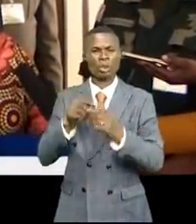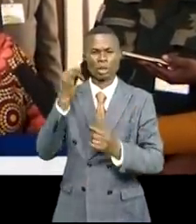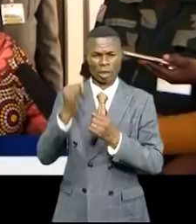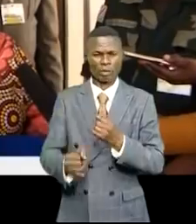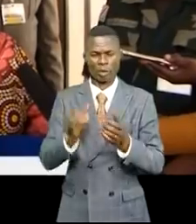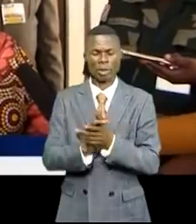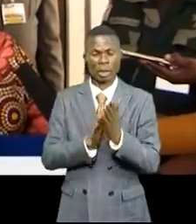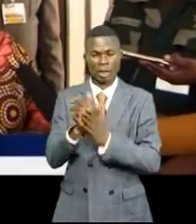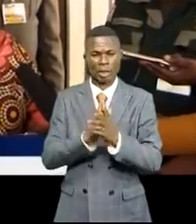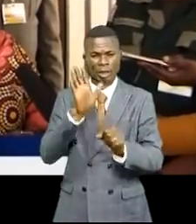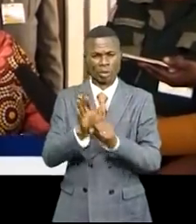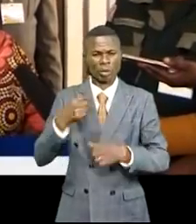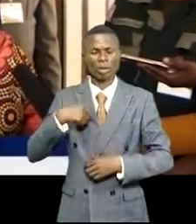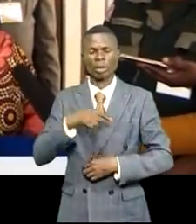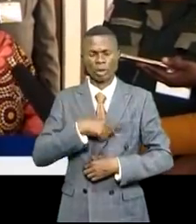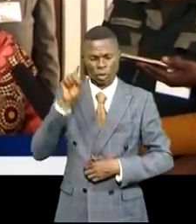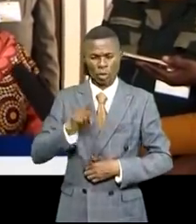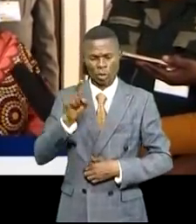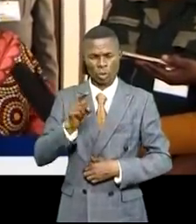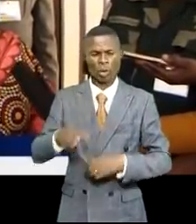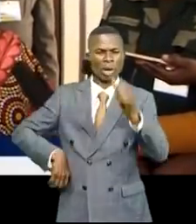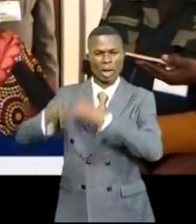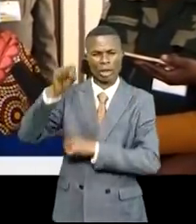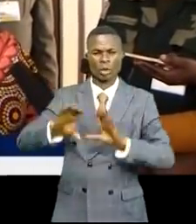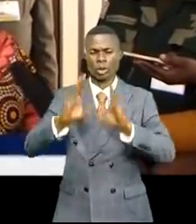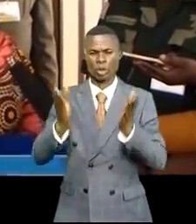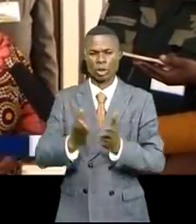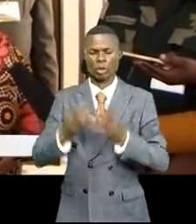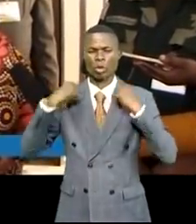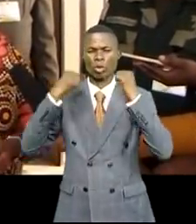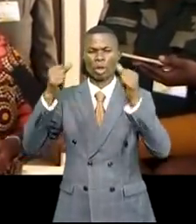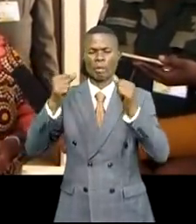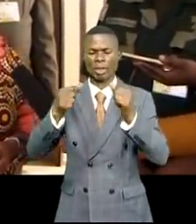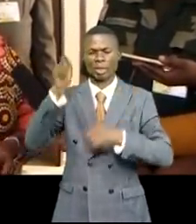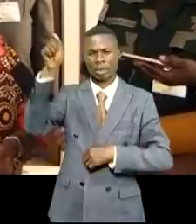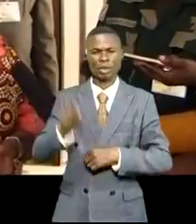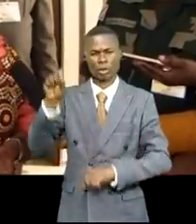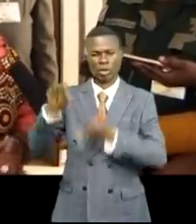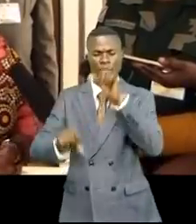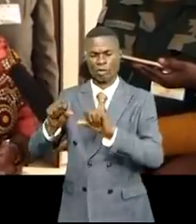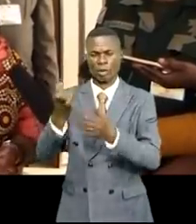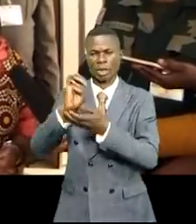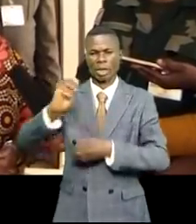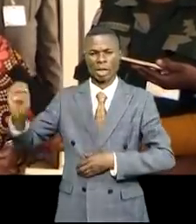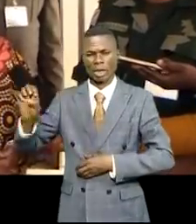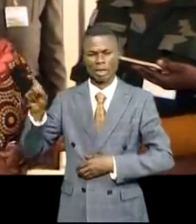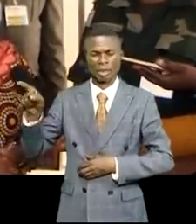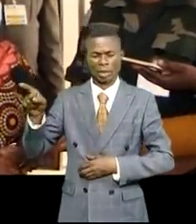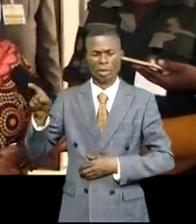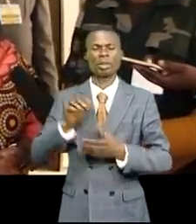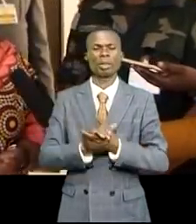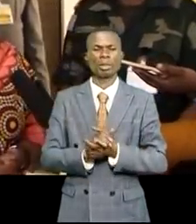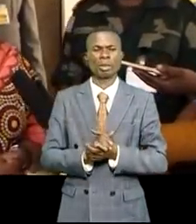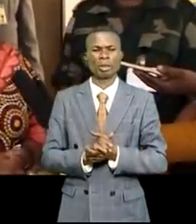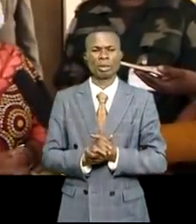qui nous concerne, nous devons arriver à combattre et à neutraliser et éradiquer les groupes rebelles et forces négatives.